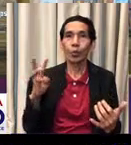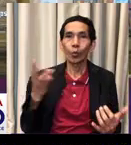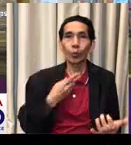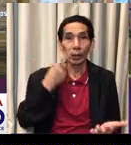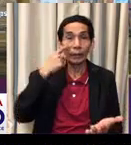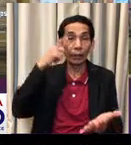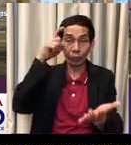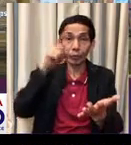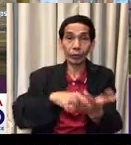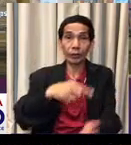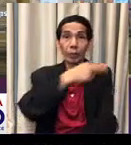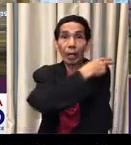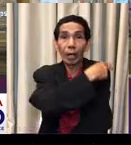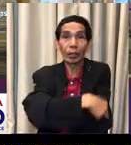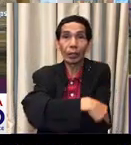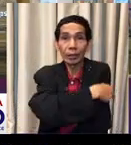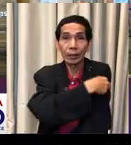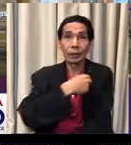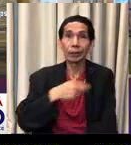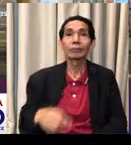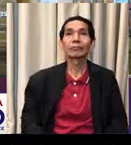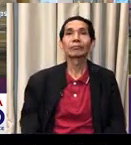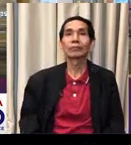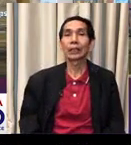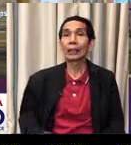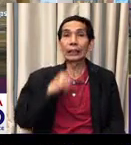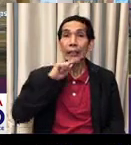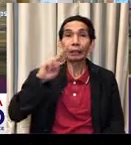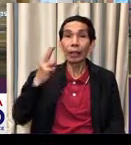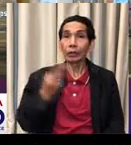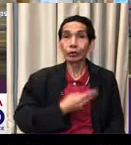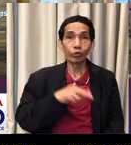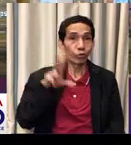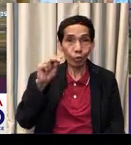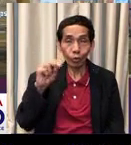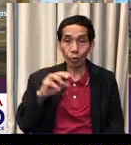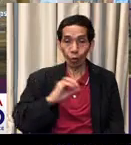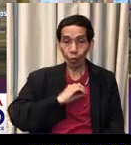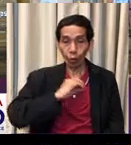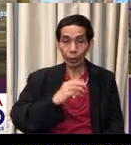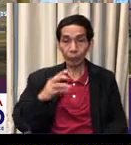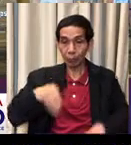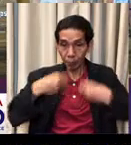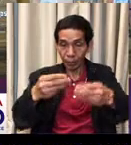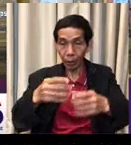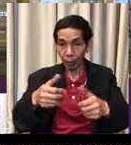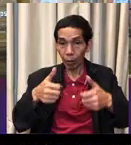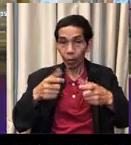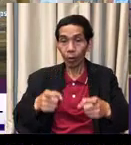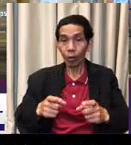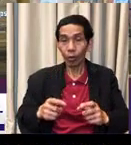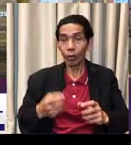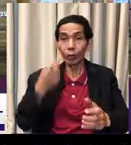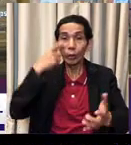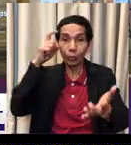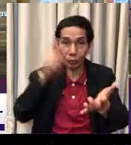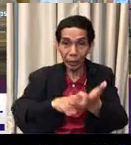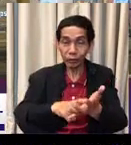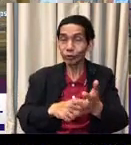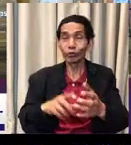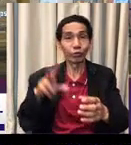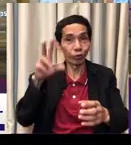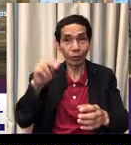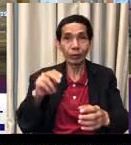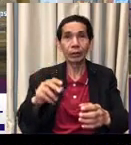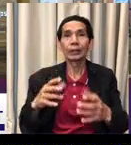na sila. I mean, not us, ha? Hindi yung kami nagbibigayan ng pagkilala sa sarili namin, no?